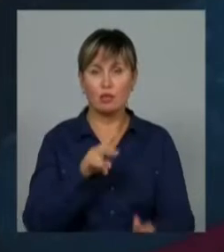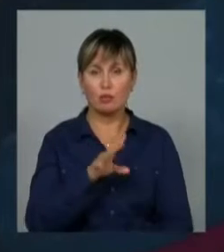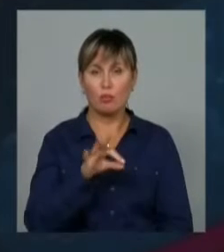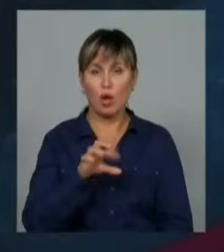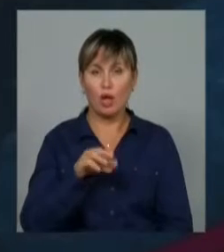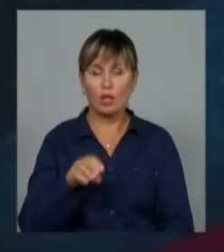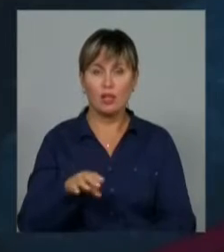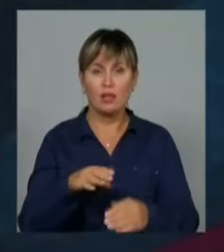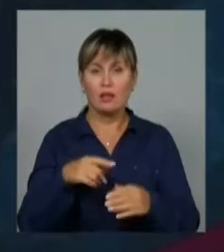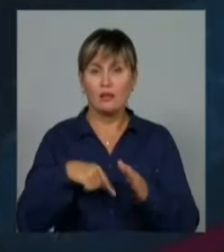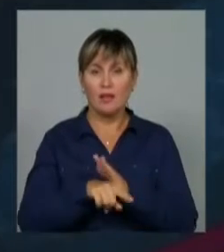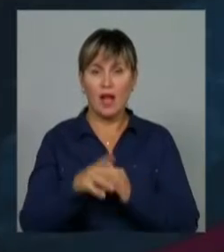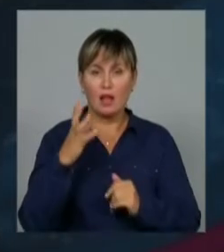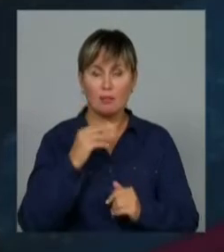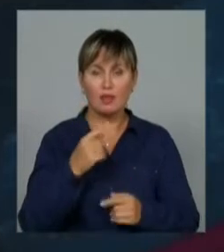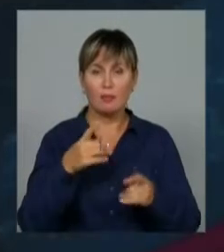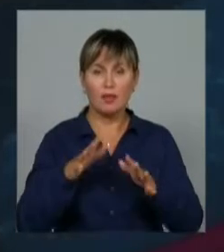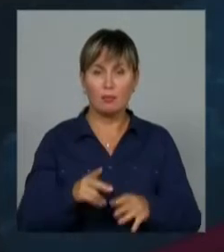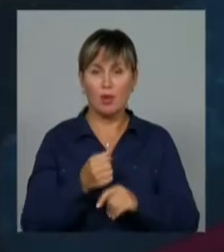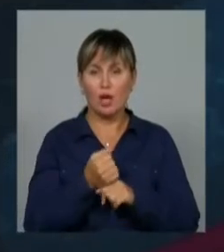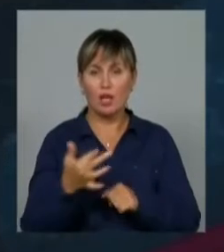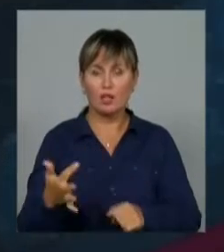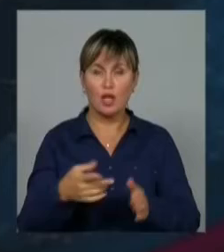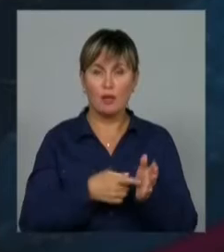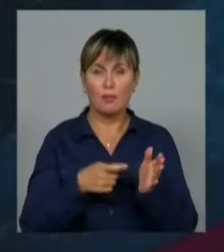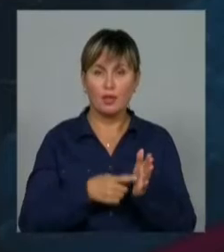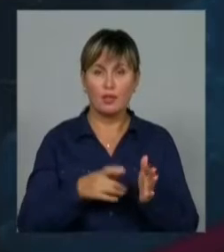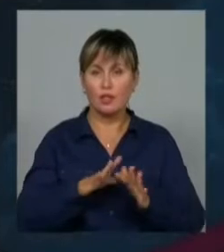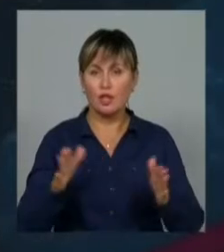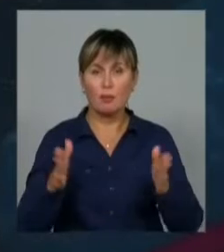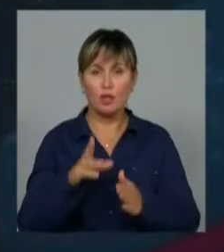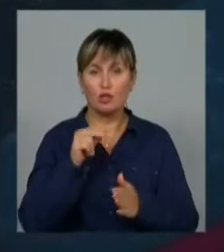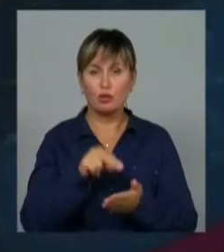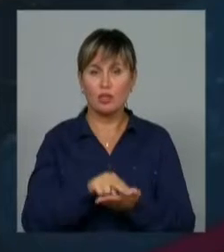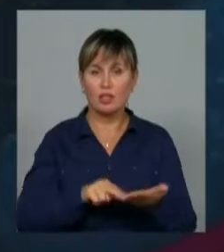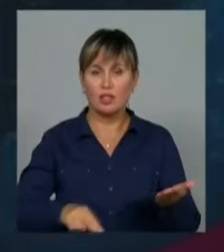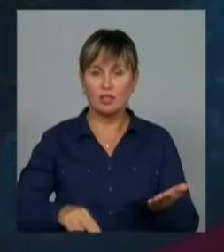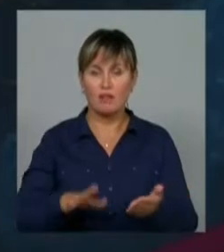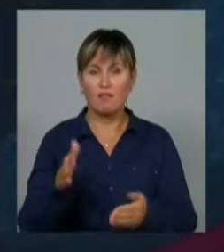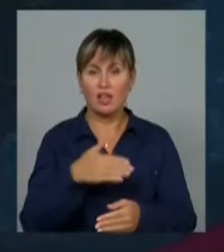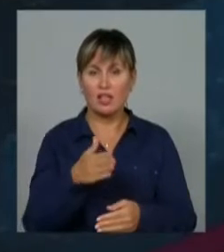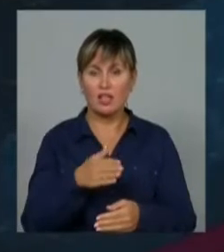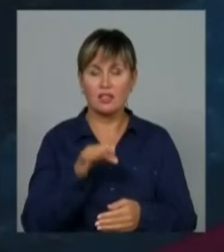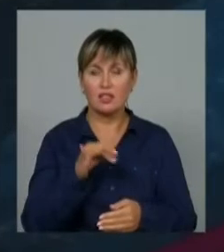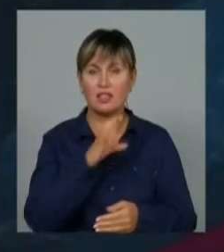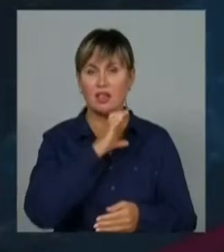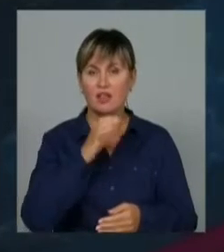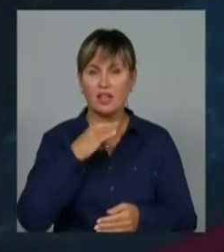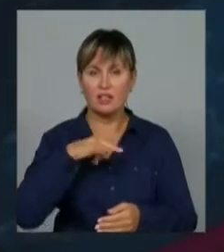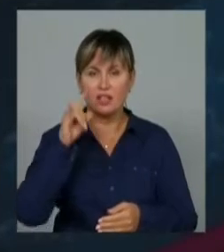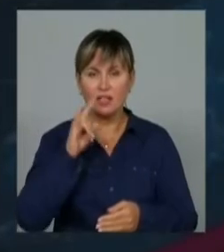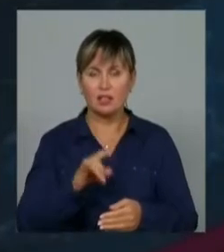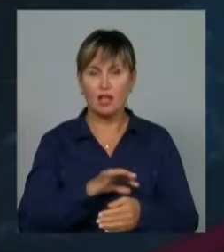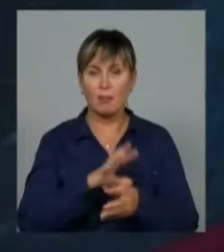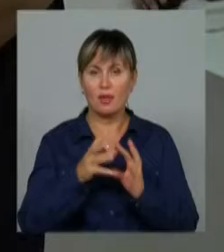Айдапкелов. В разрезе регионов Алматы лидирует по количеству опрошенных. Наименьшее число зарегистрированных в Атырауской и Североказахстанской